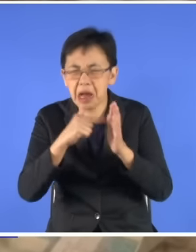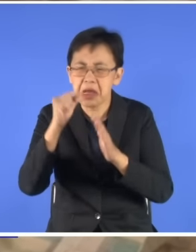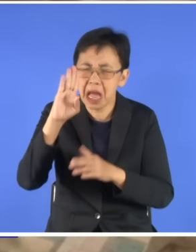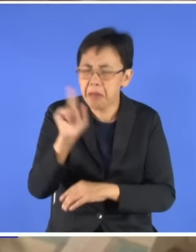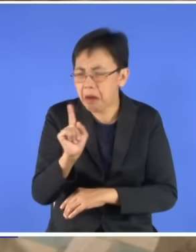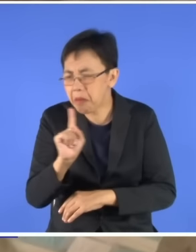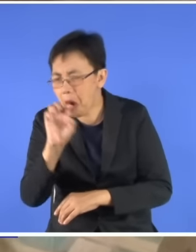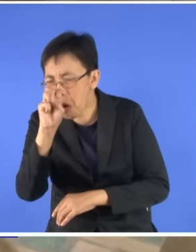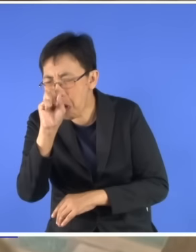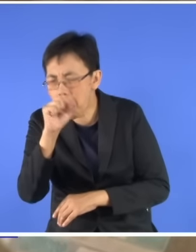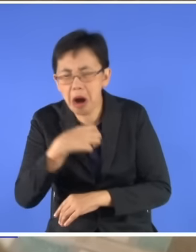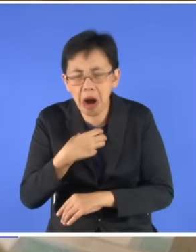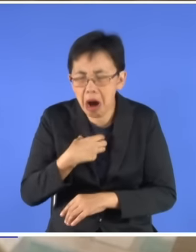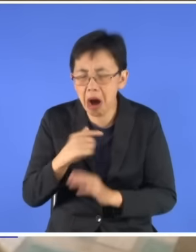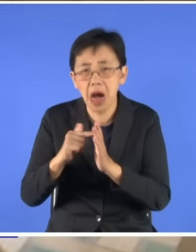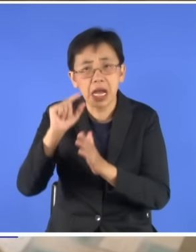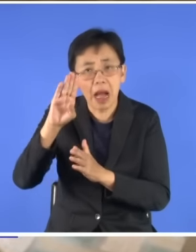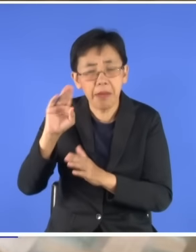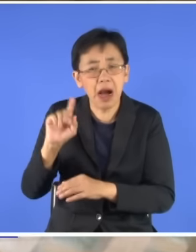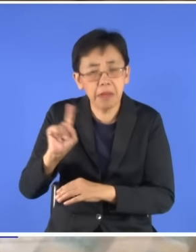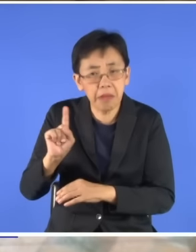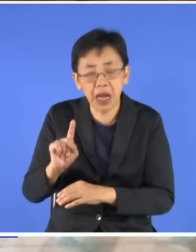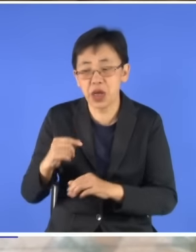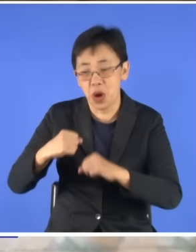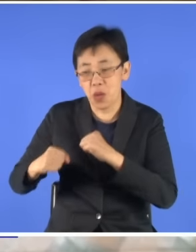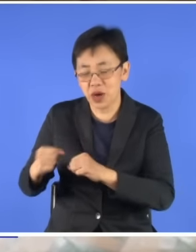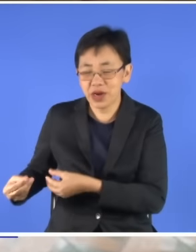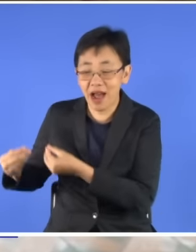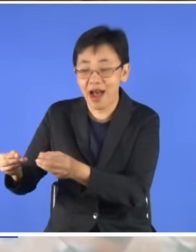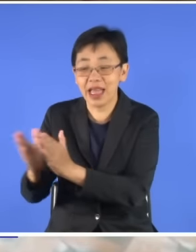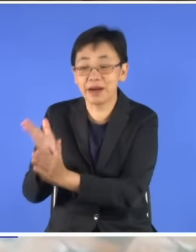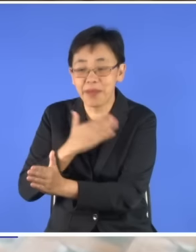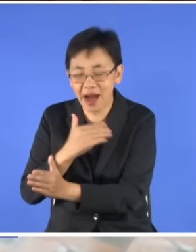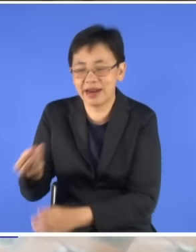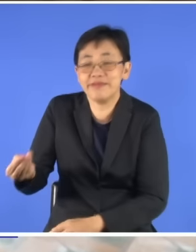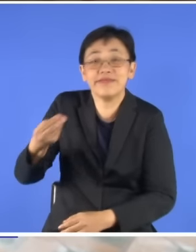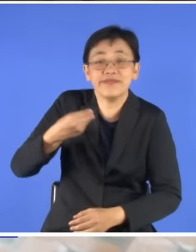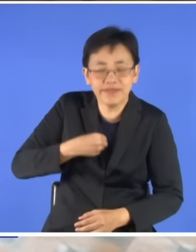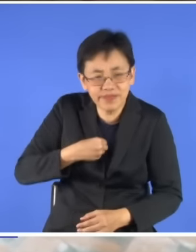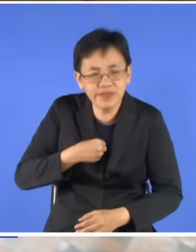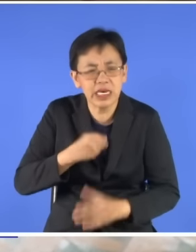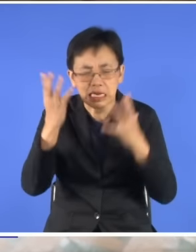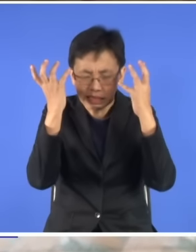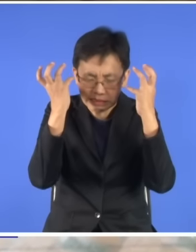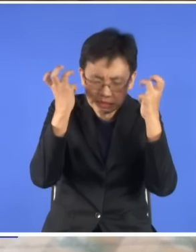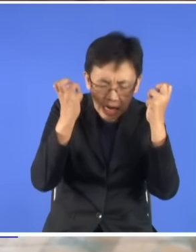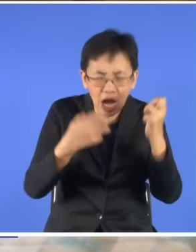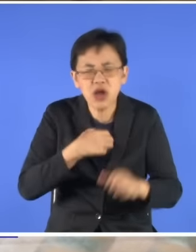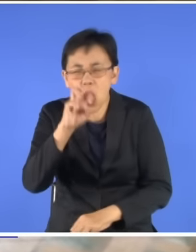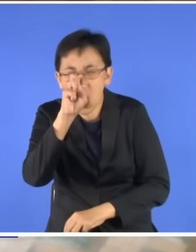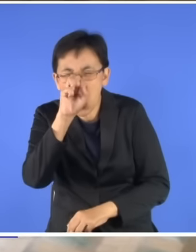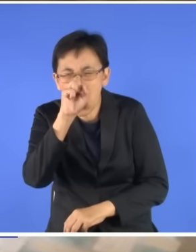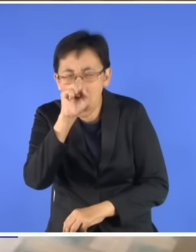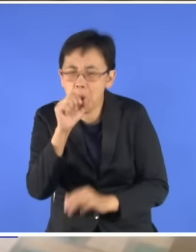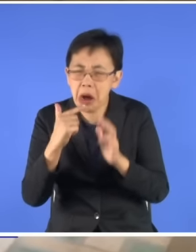ยๆโดยได้ยาบ้ามาจากพระลูกวัดที่มีวัยรุ่นในหมู่บ้านเนี่ยเอายามาให้อีกทีนะฮะอีกทั้งมีความเครียดด้วยนะครับก็เลยอยากจะลองเส